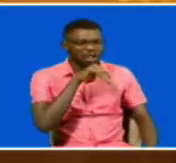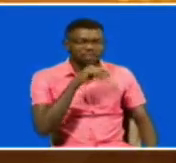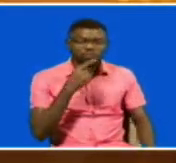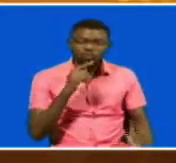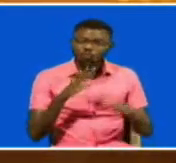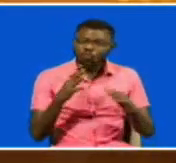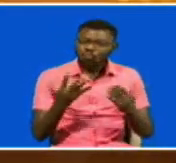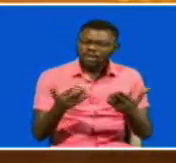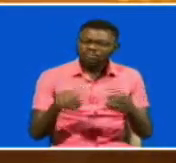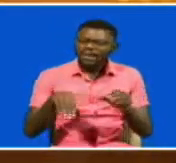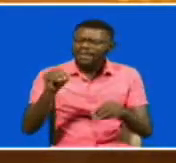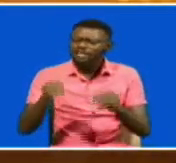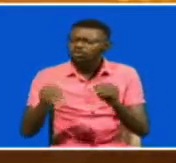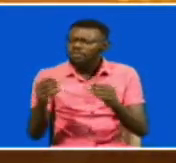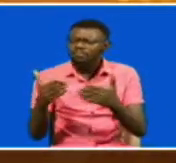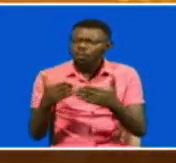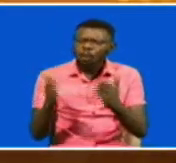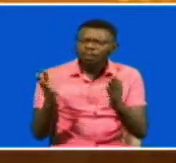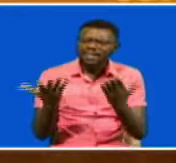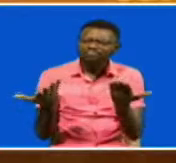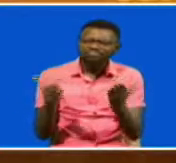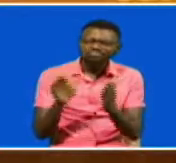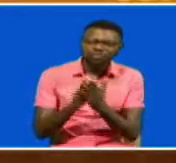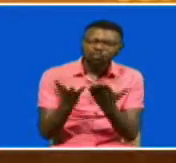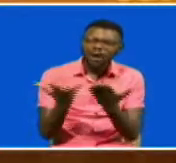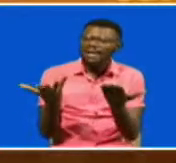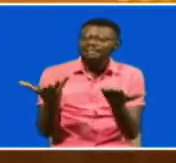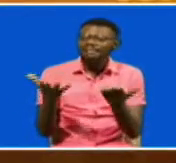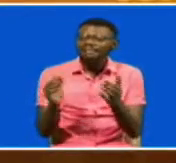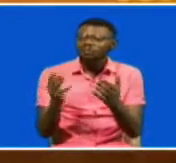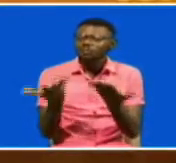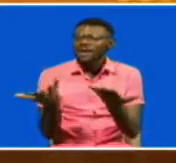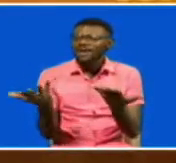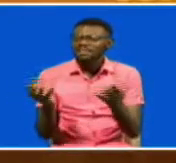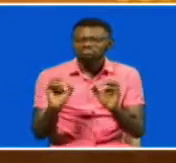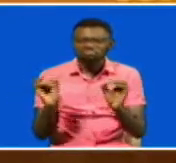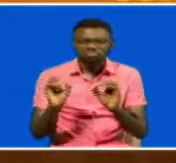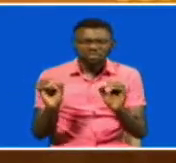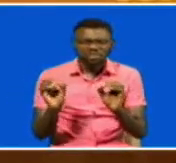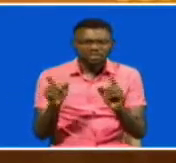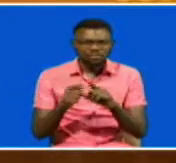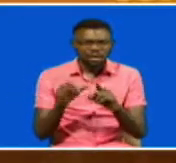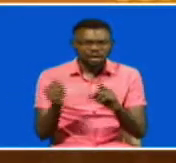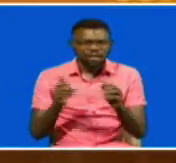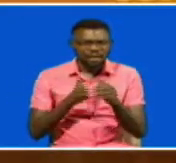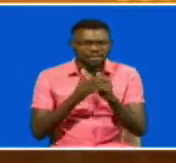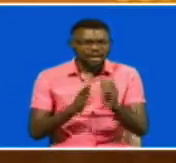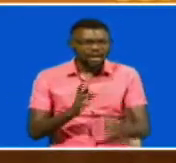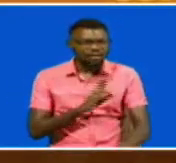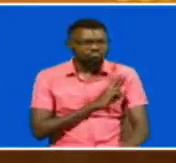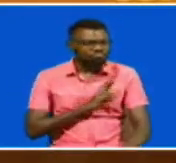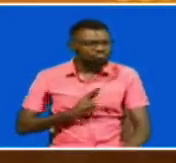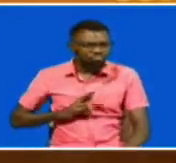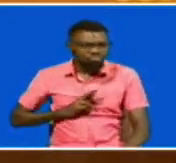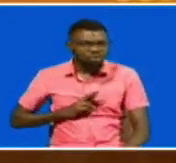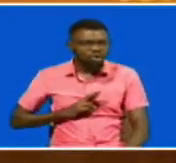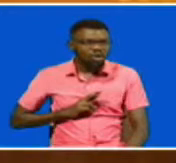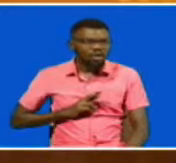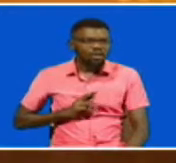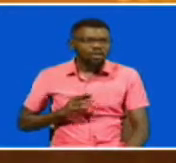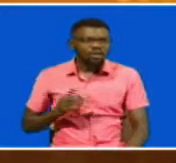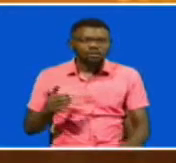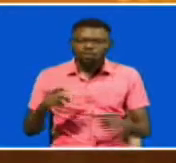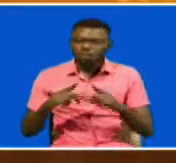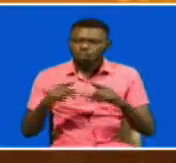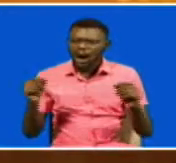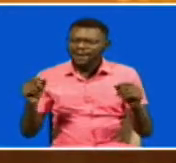za kufunguliwa, huku vituko vikiibuka kwenye mitandao baada ya kiongozi mmoja wa kidini kusahau kutofautisha kati ya neno ng'ombe